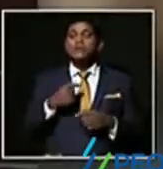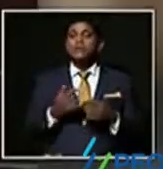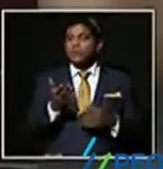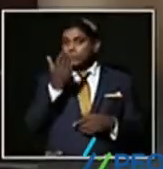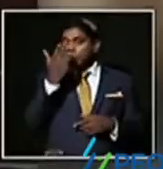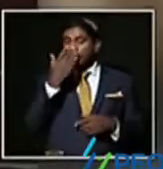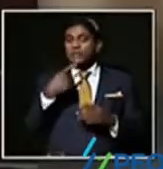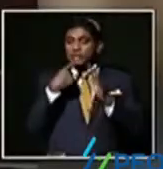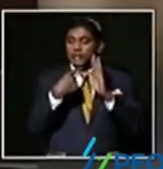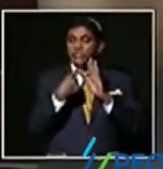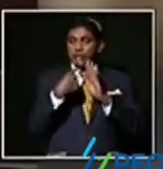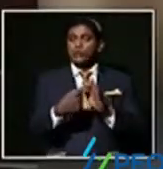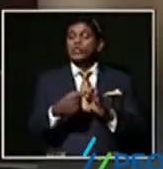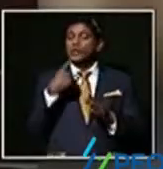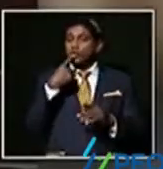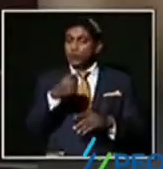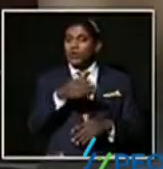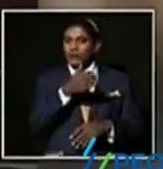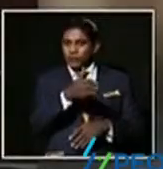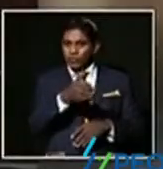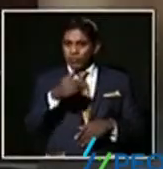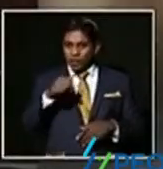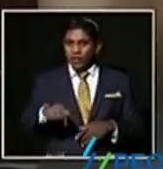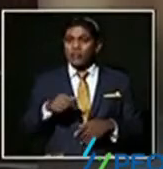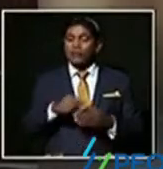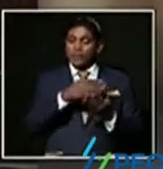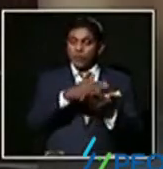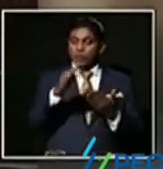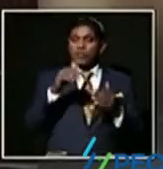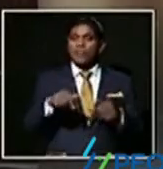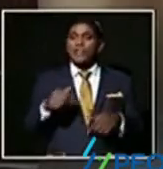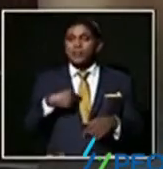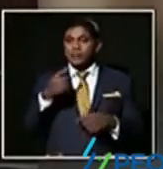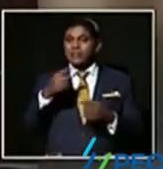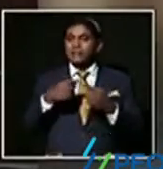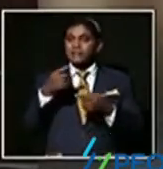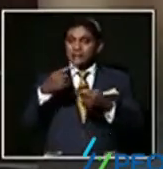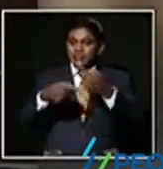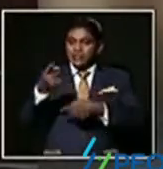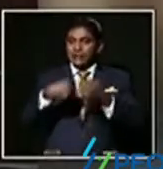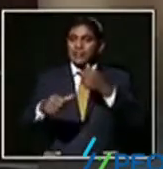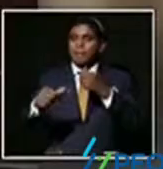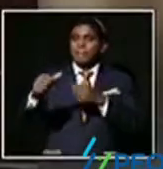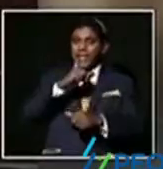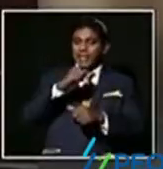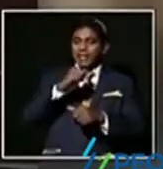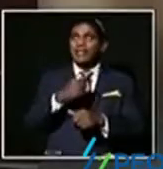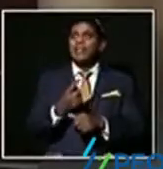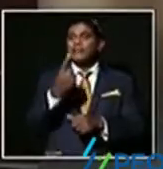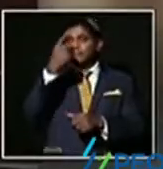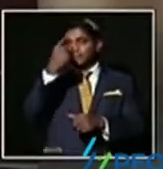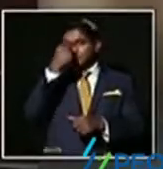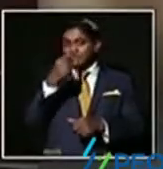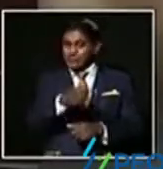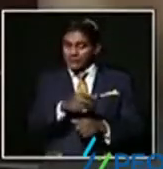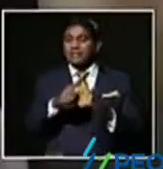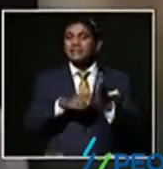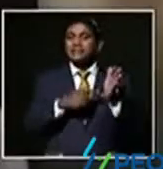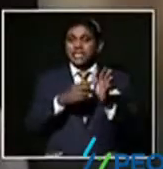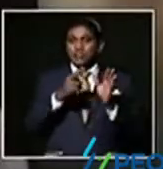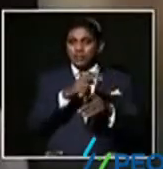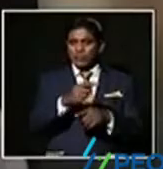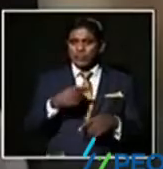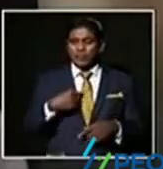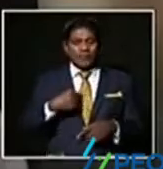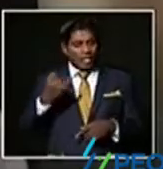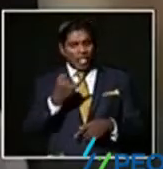පාර්ලිමේන්තුව තේරින් කාරක සභාව නියෝග කරලා එතුමිය එලවනවා. හැබැයි දිට්ඨ ධම්ම වේදේ අද පරිසම් දෙනවා ජනක රත්නායකට. මේ ජනක රත්නායක කියන්නේ වසලේ.